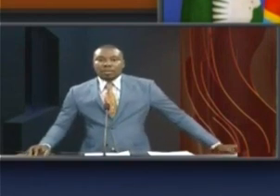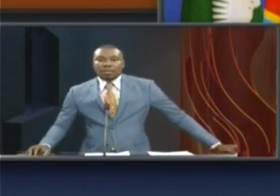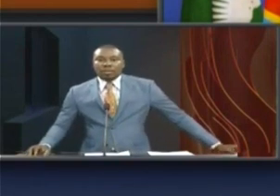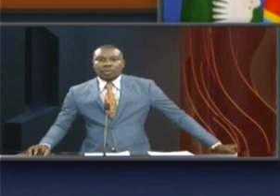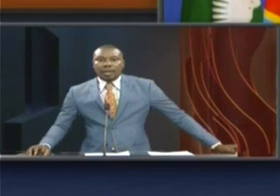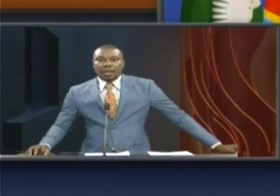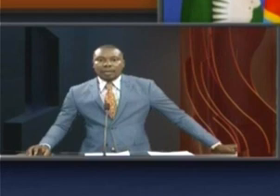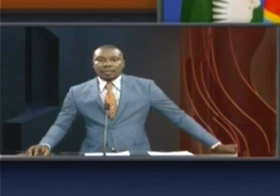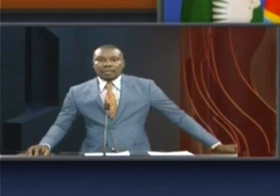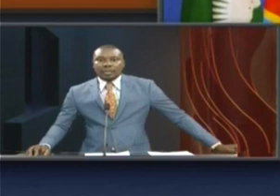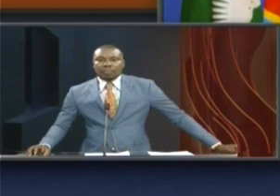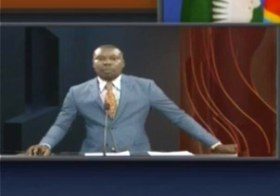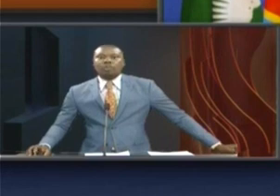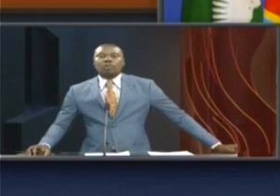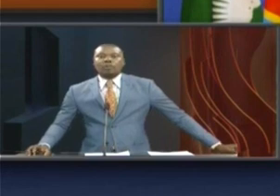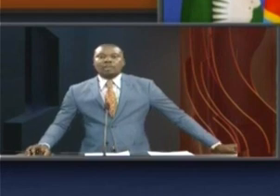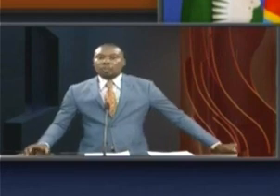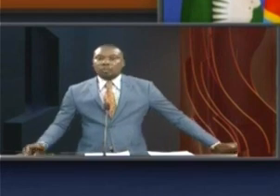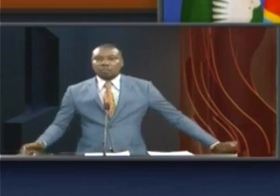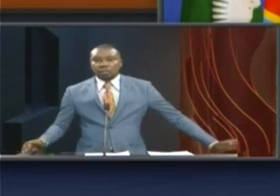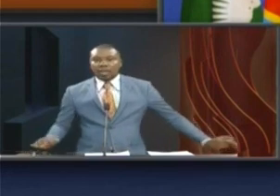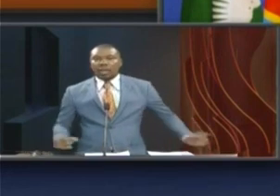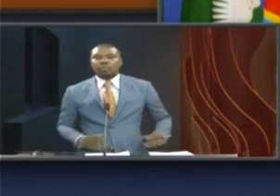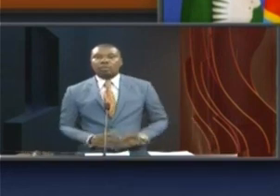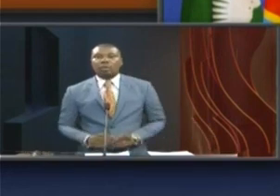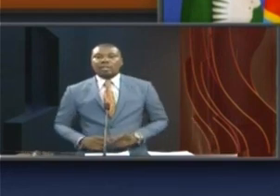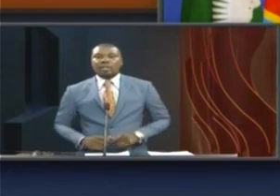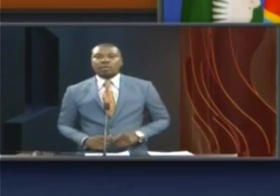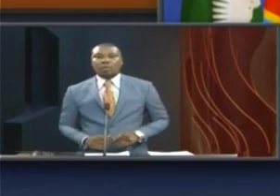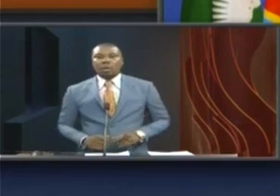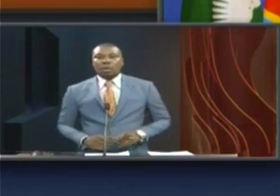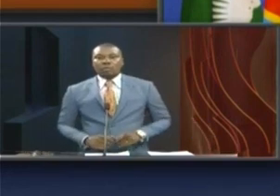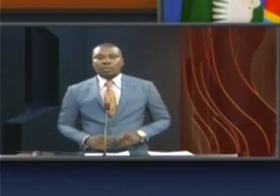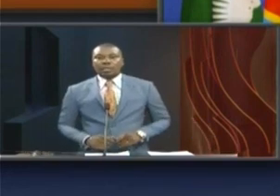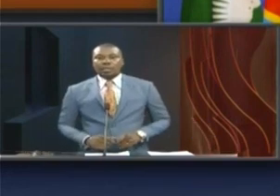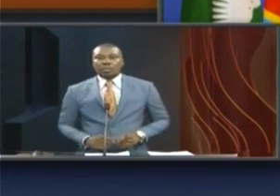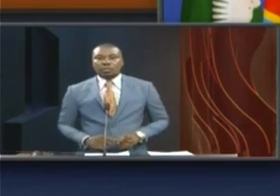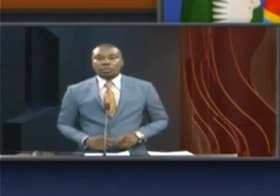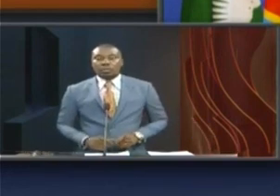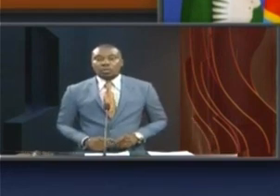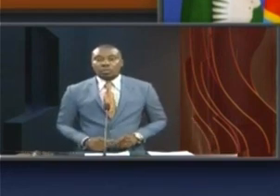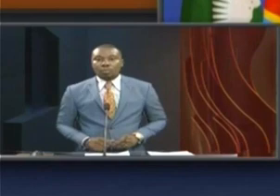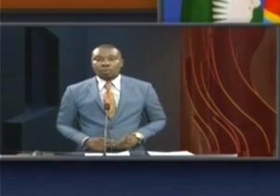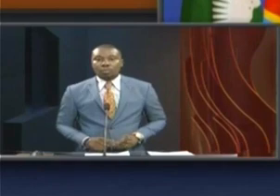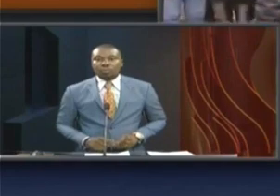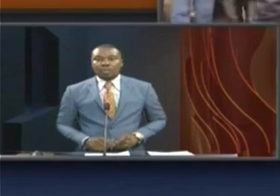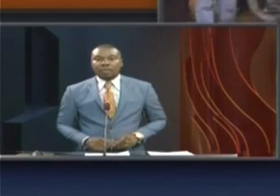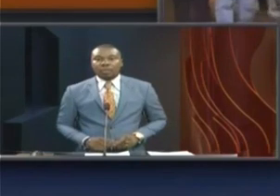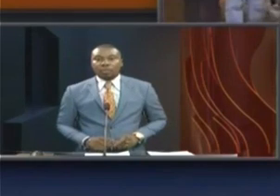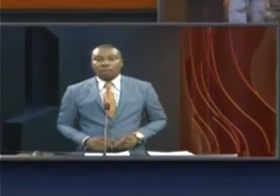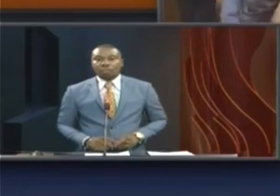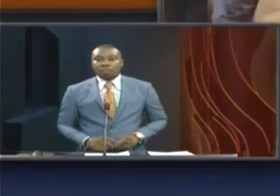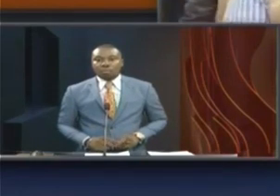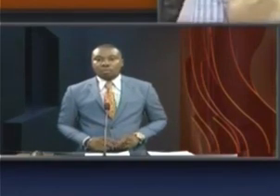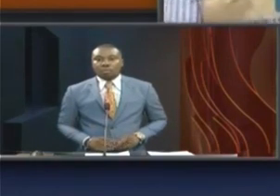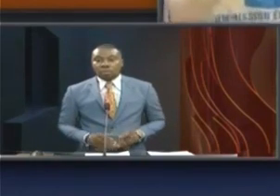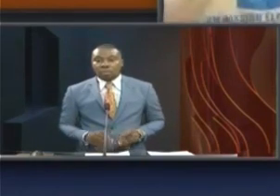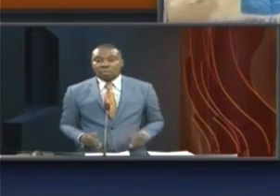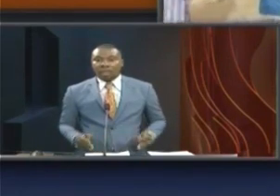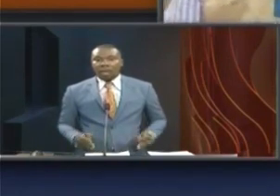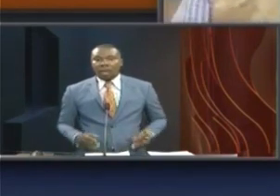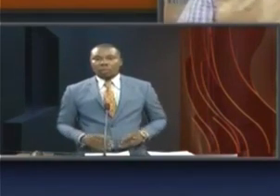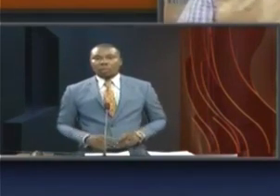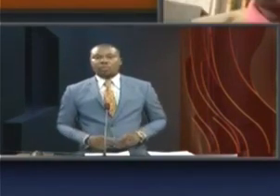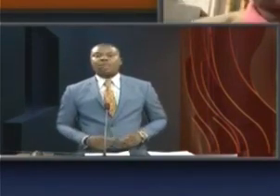est de la RDC. Pendant 7 ans, le train de l'organisation des élections de décembre 2023 poursuit son